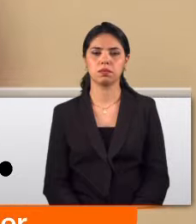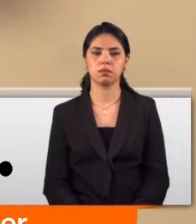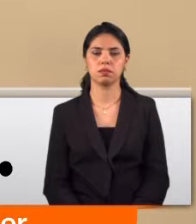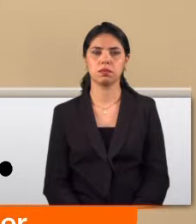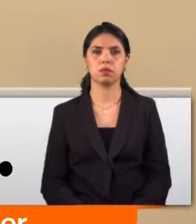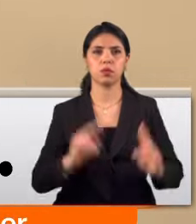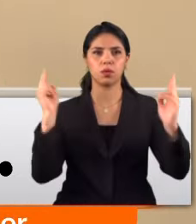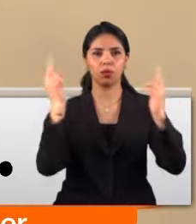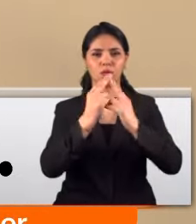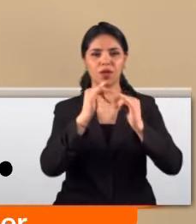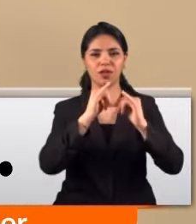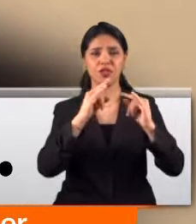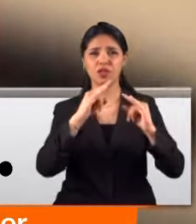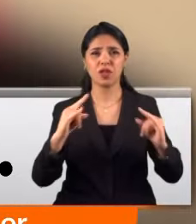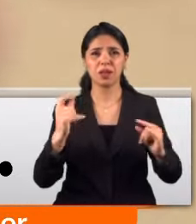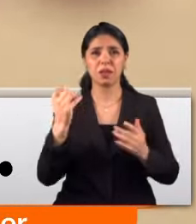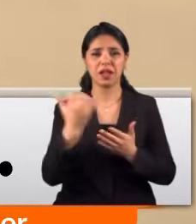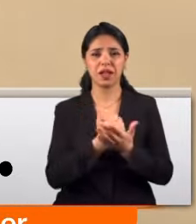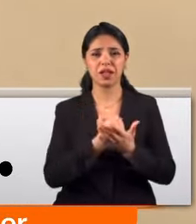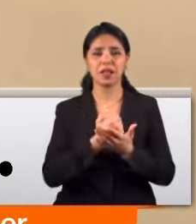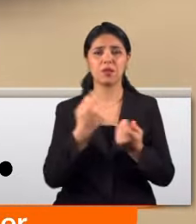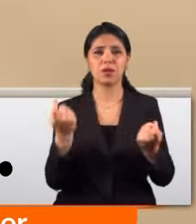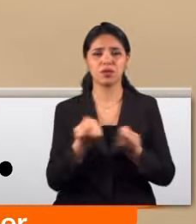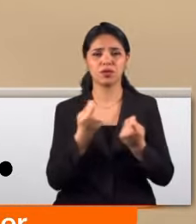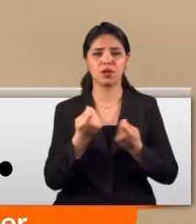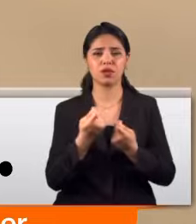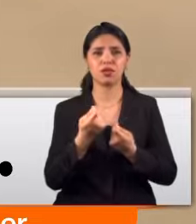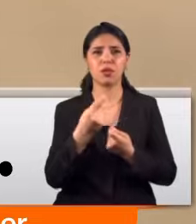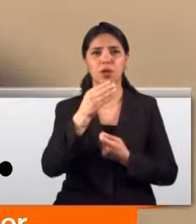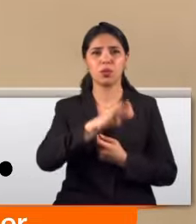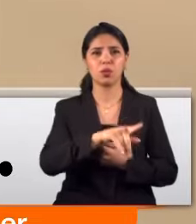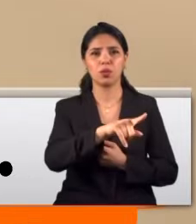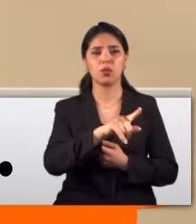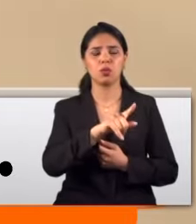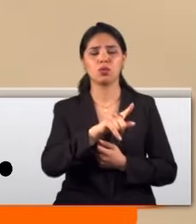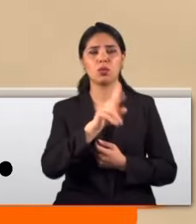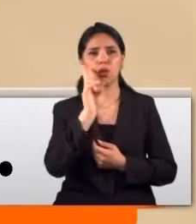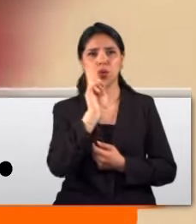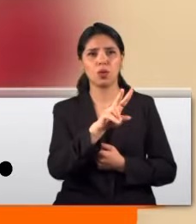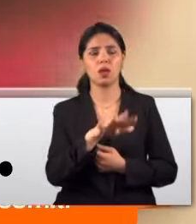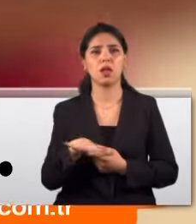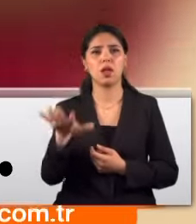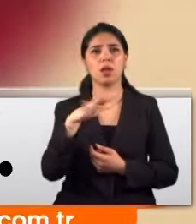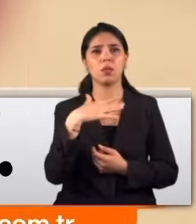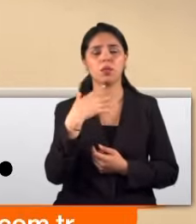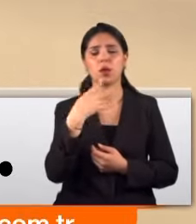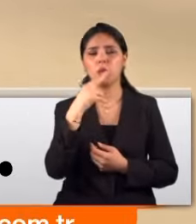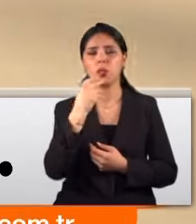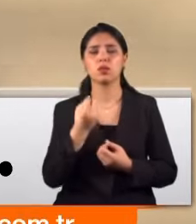Dünya ise çadırına 3 kuruş götürmeye çalışan bu masum Gazze'li çocuk karşısında söyleyecek söz